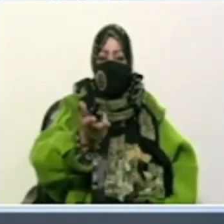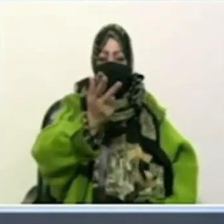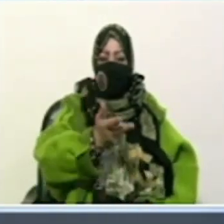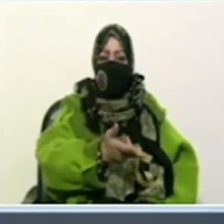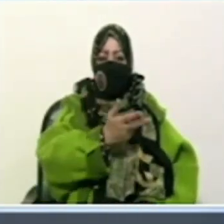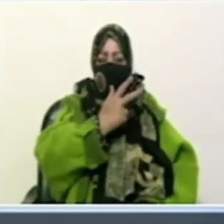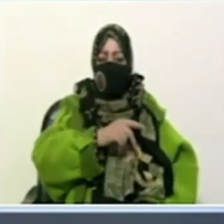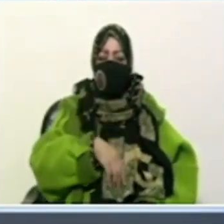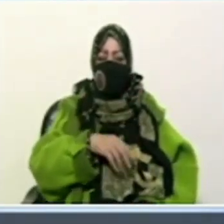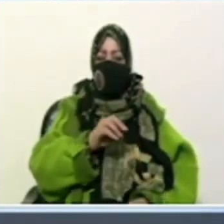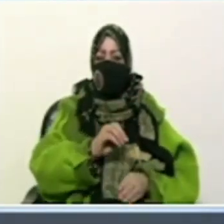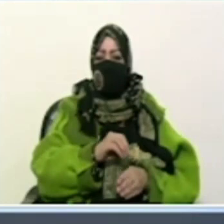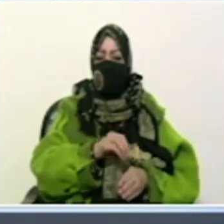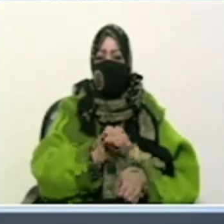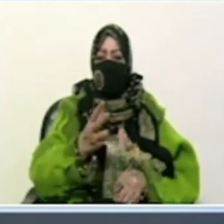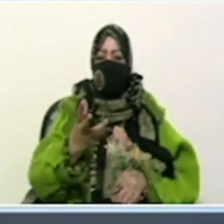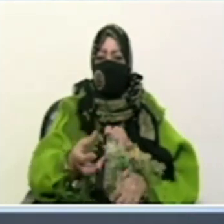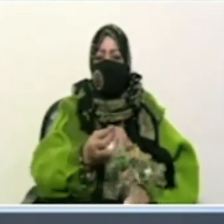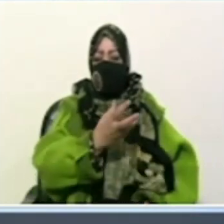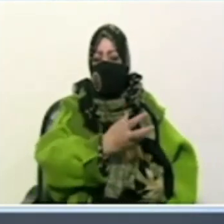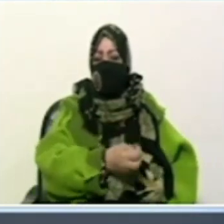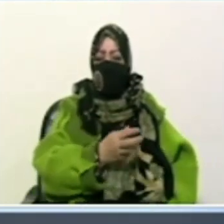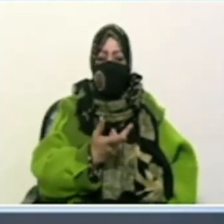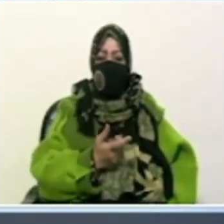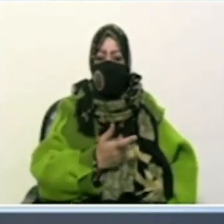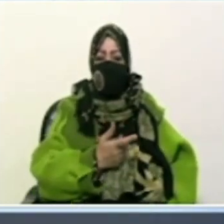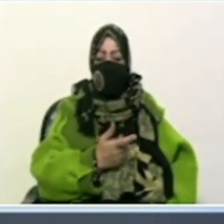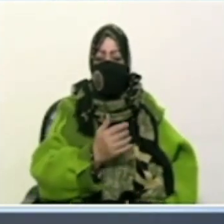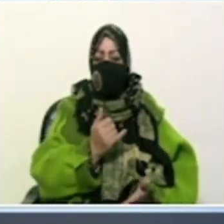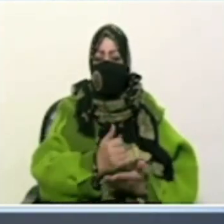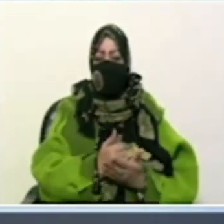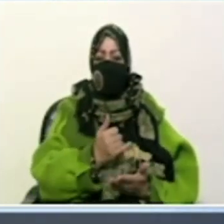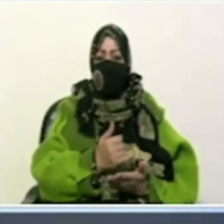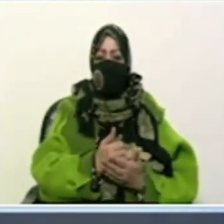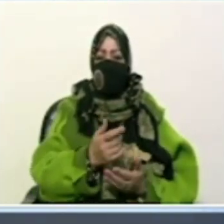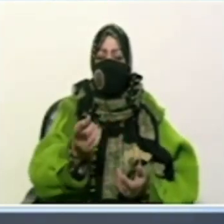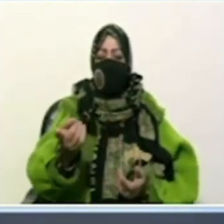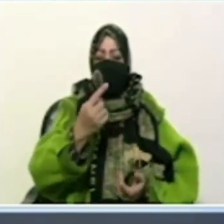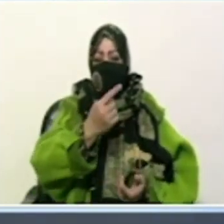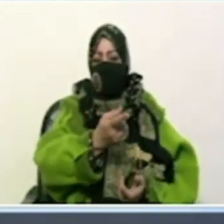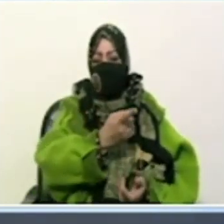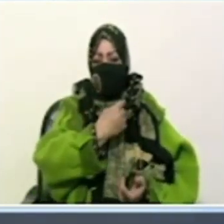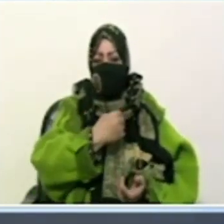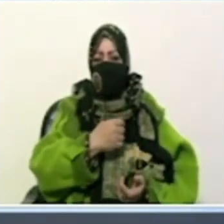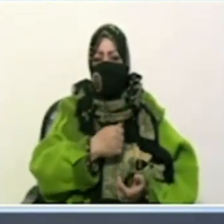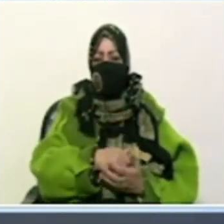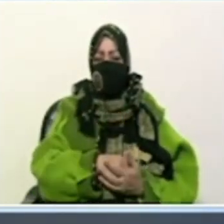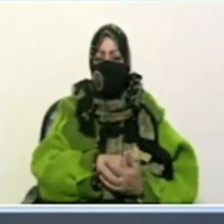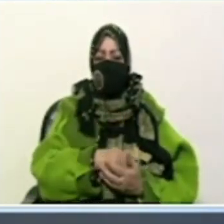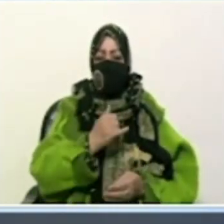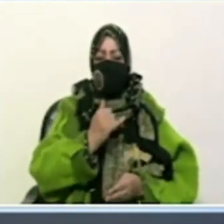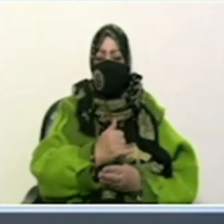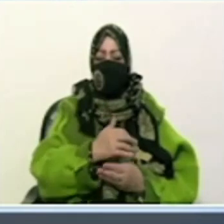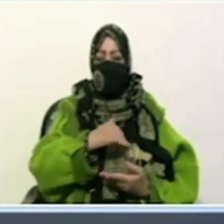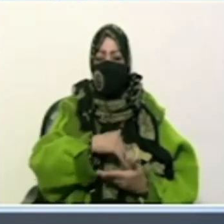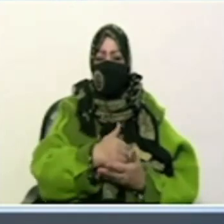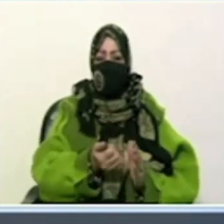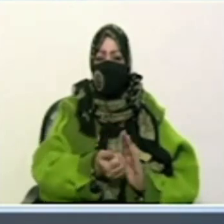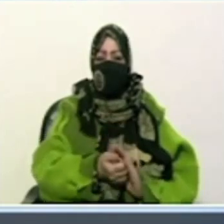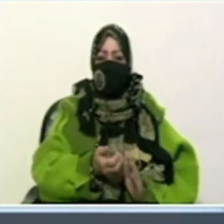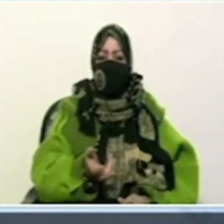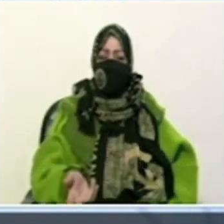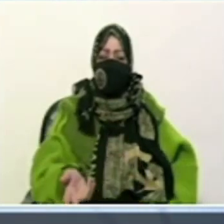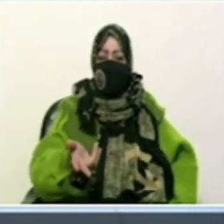المقاسمة وإذا كانوا كبار يعني بالغين فأنا يلزمهم يعني أن يقتسموا ما